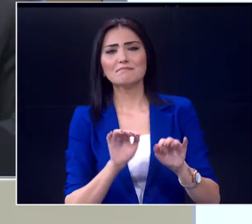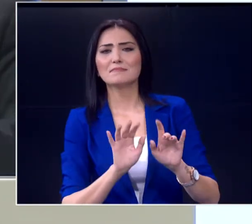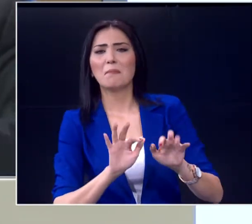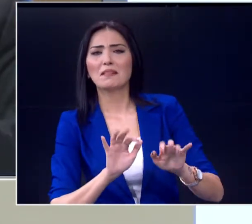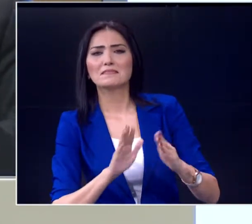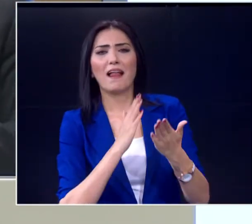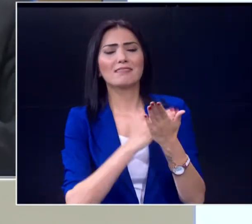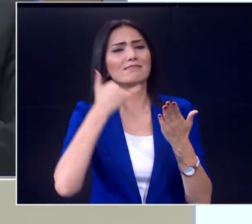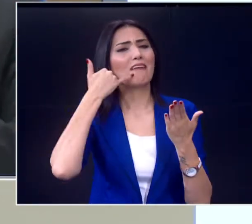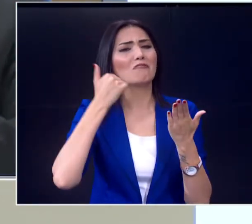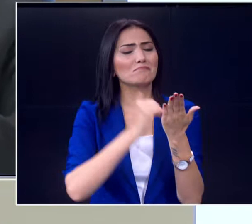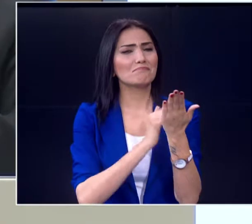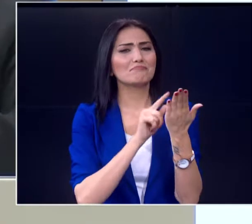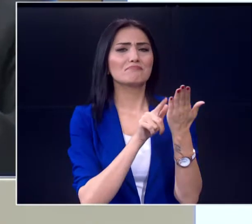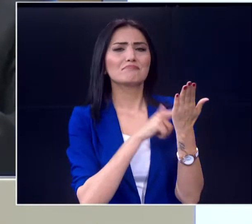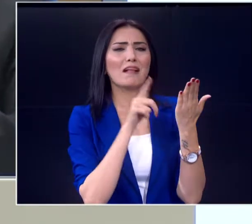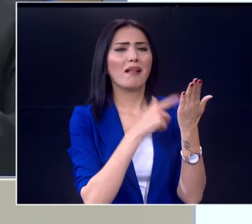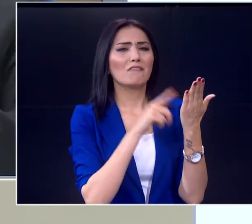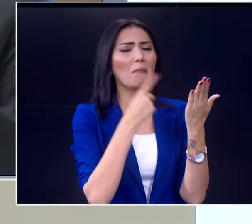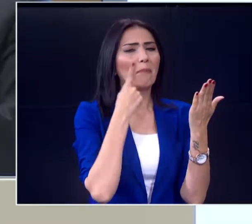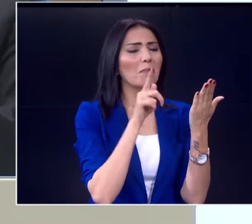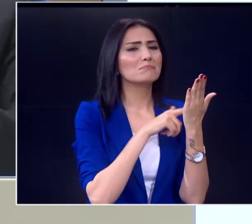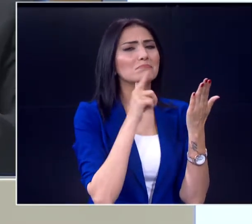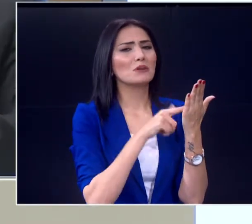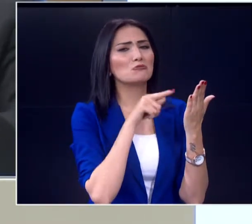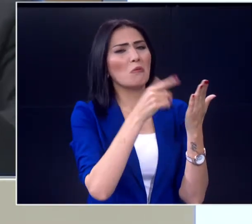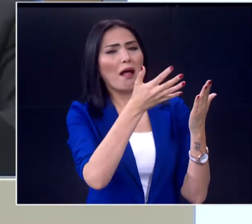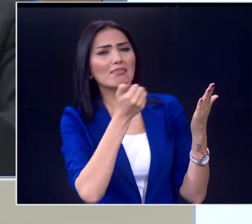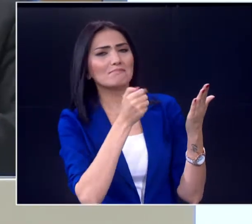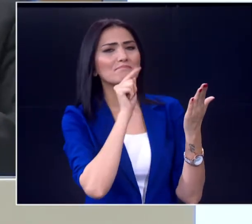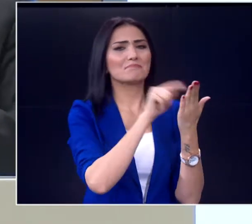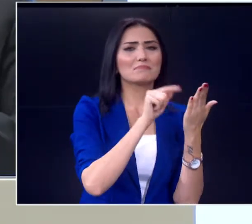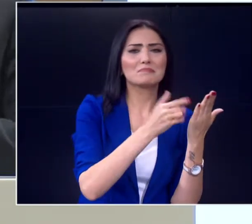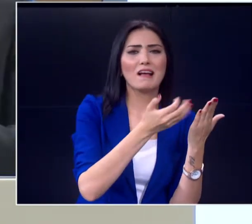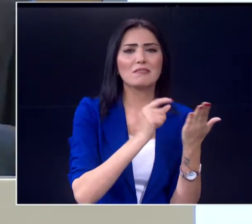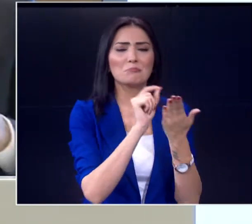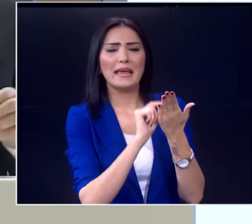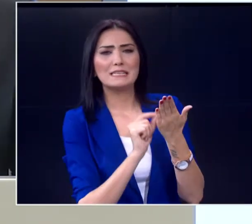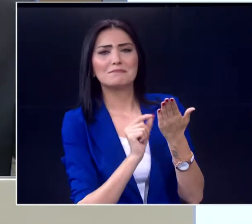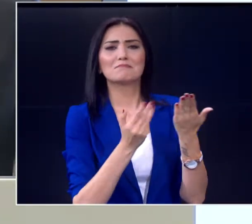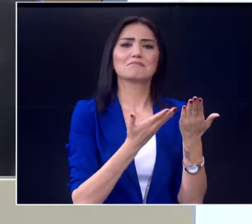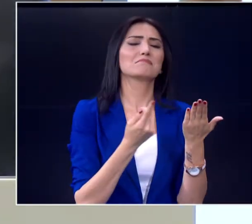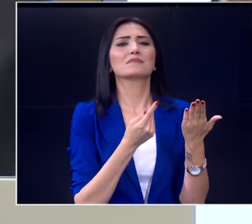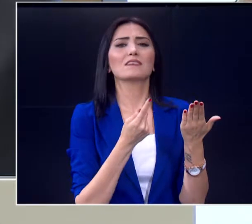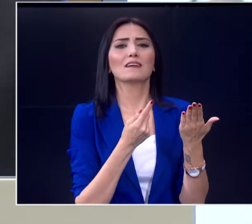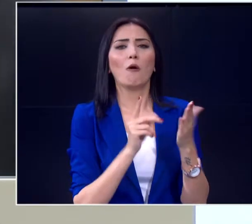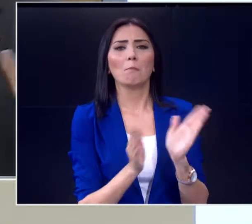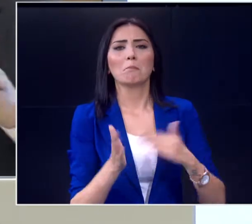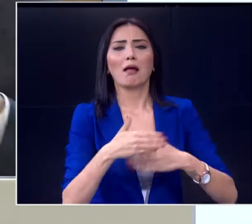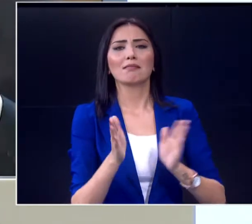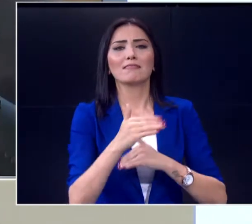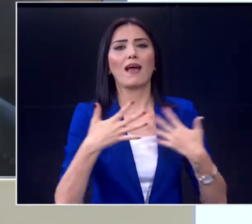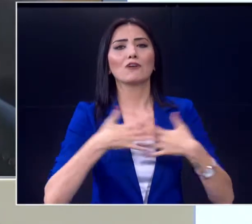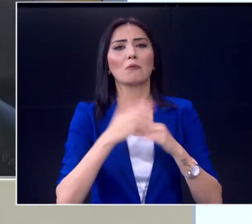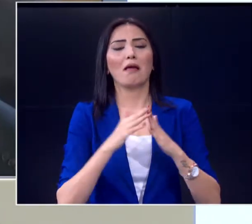bilgisayar elinde, cep telefonu elinde bakıyor. Bilmem ne, şunu alayım, bunu alayım. Yazıyor, çiziyor. Hop paket